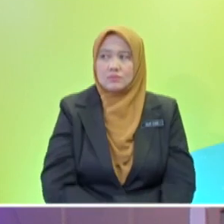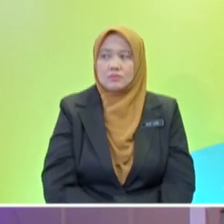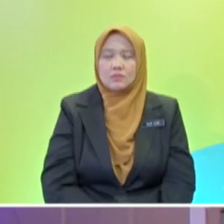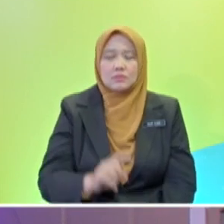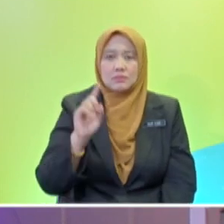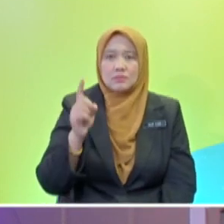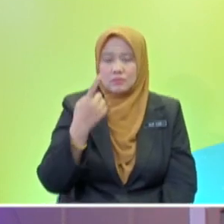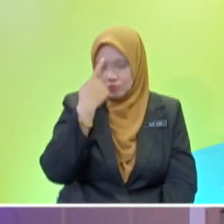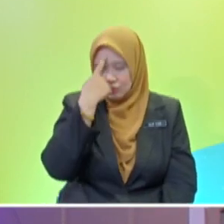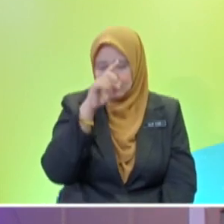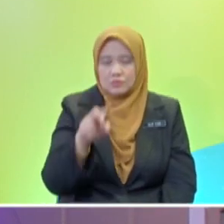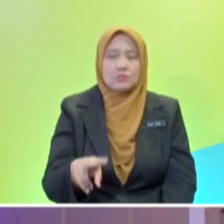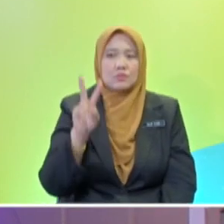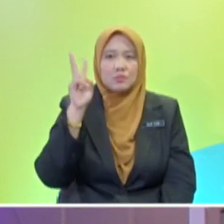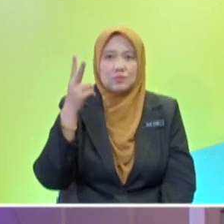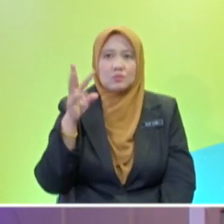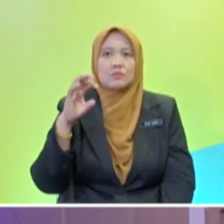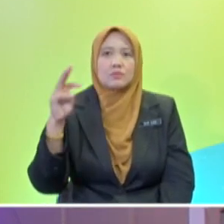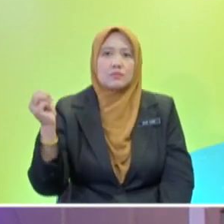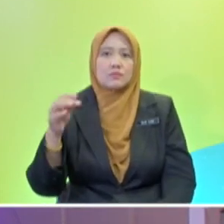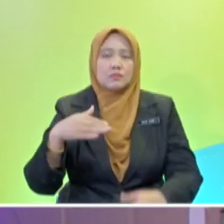dan 12 oke